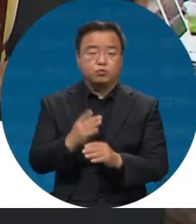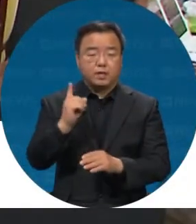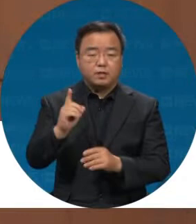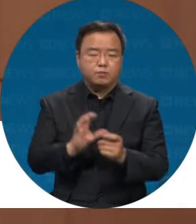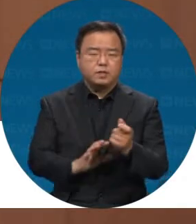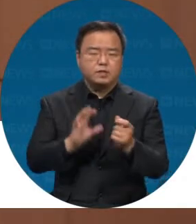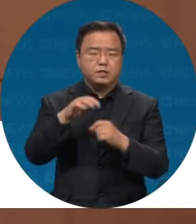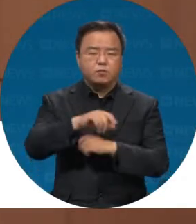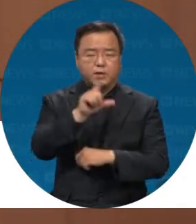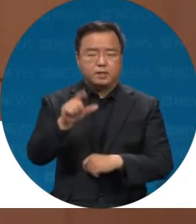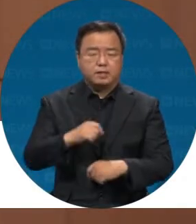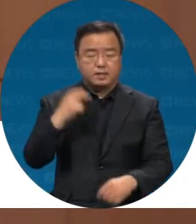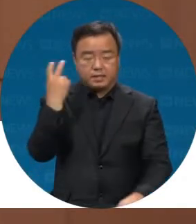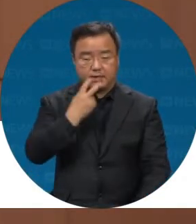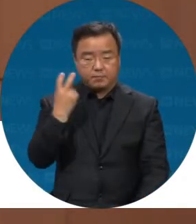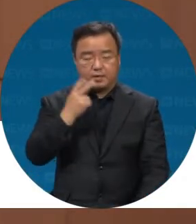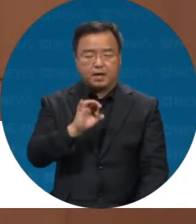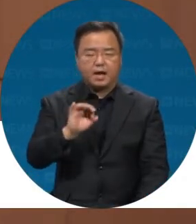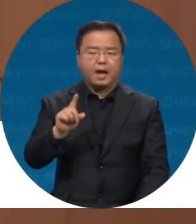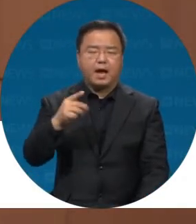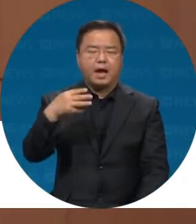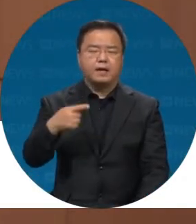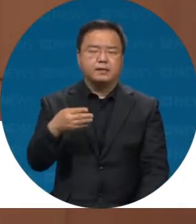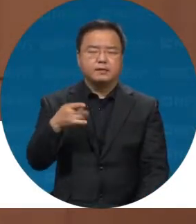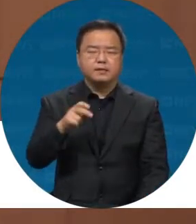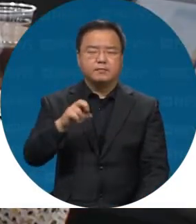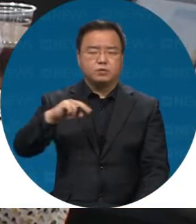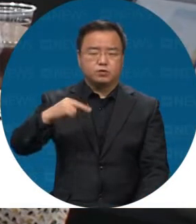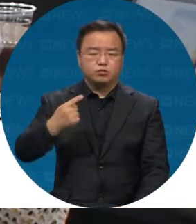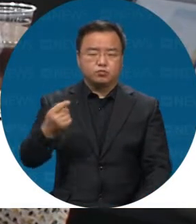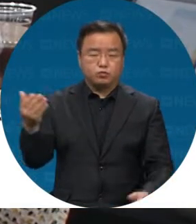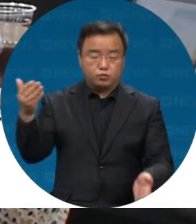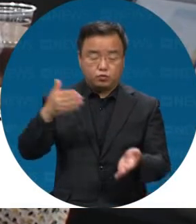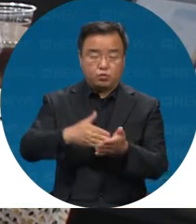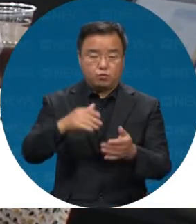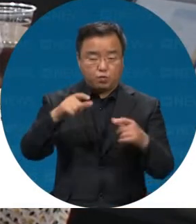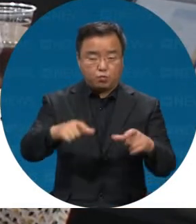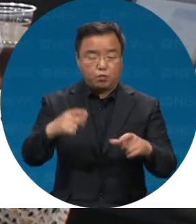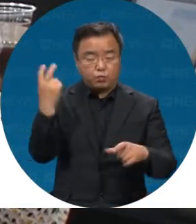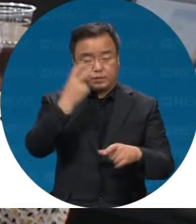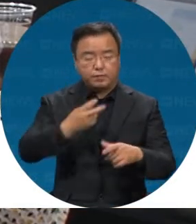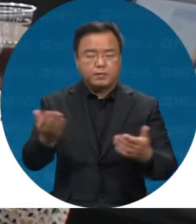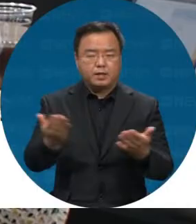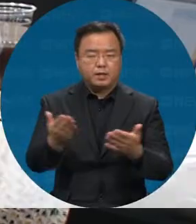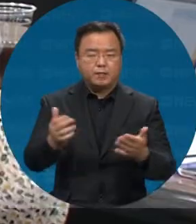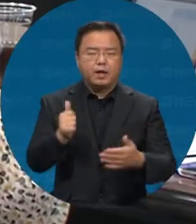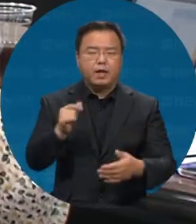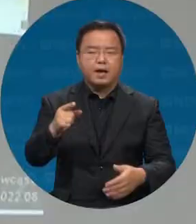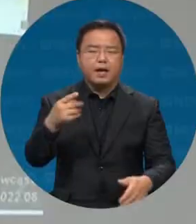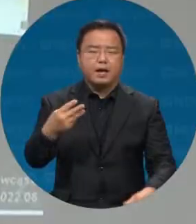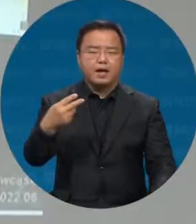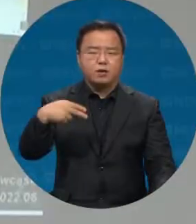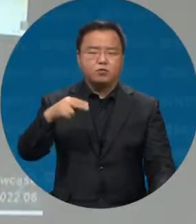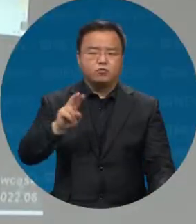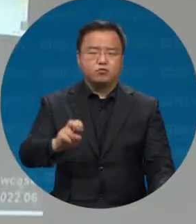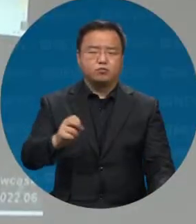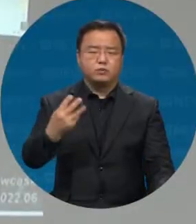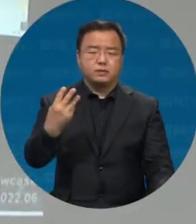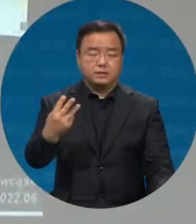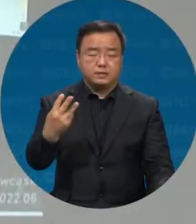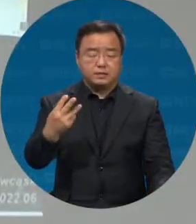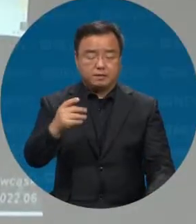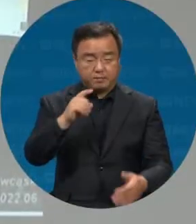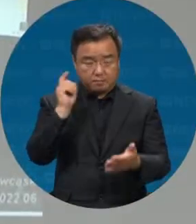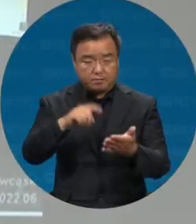달 탐사 아르테미스 프로젝트의 착륙 후 보질 찾는 것 헬륨 쓰리 같은 광물자원 개발 등 다일 개발을 위한